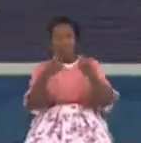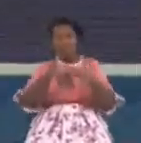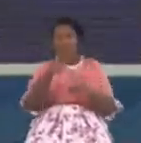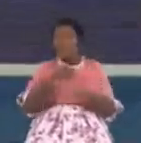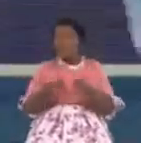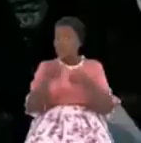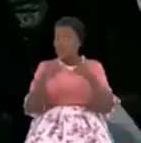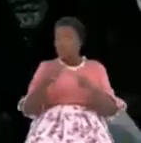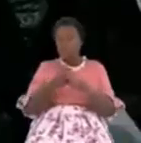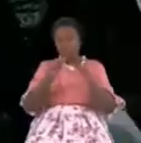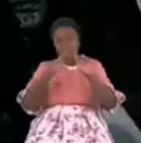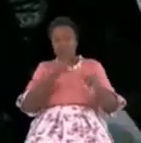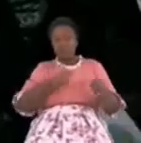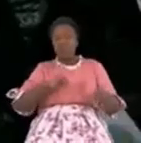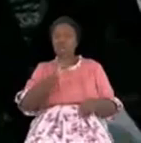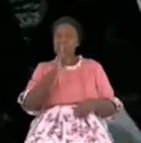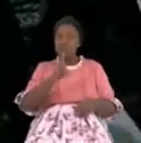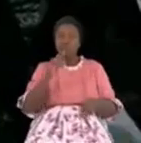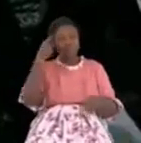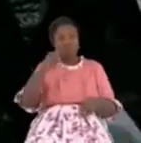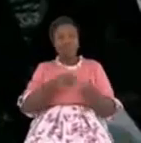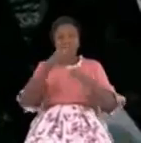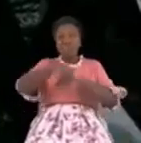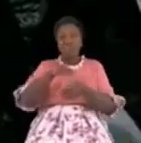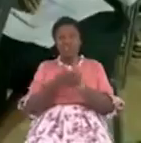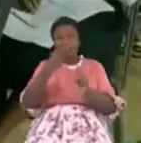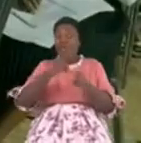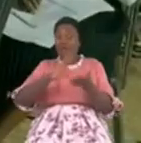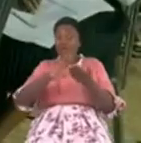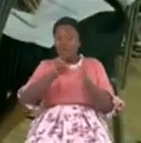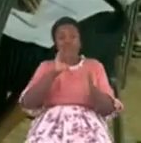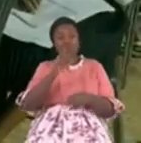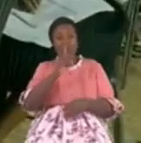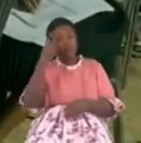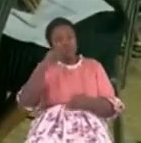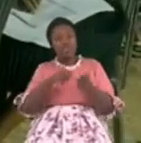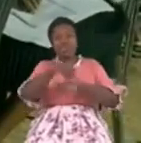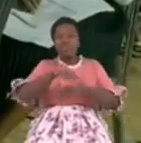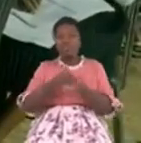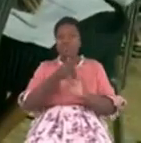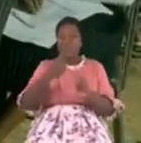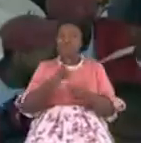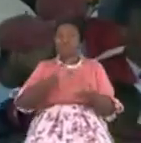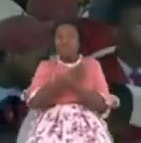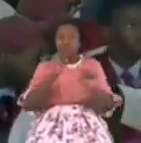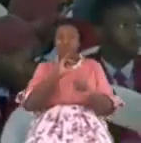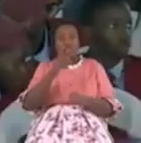nke Chineke bụ nke ga-erute gị aka n'abalị a. Mgbaghara ga-erute gị aka n'abalị a. Nzọpụta ga-erute gị aka